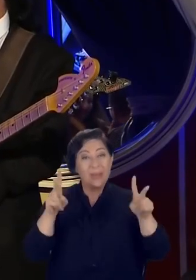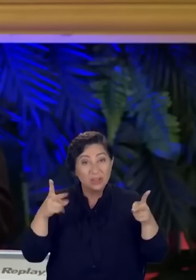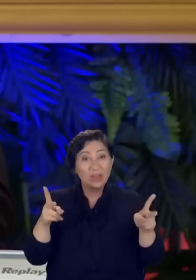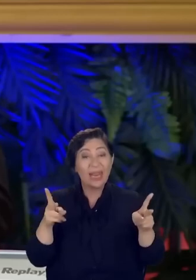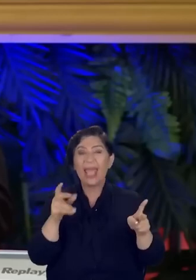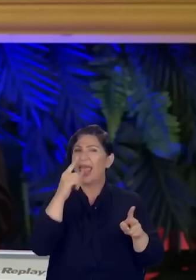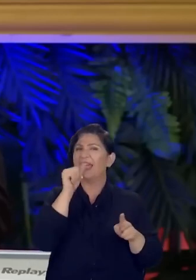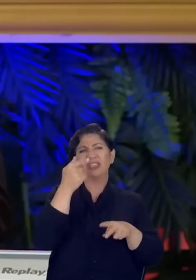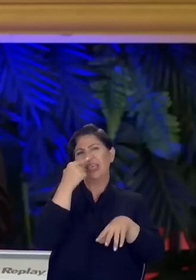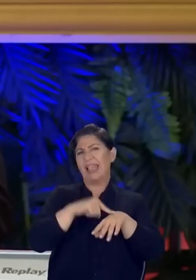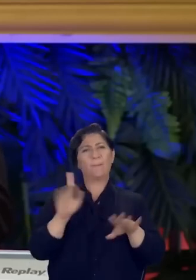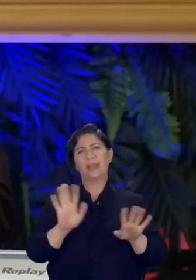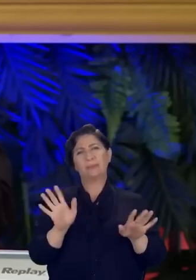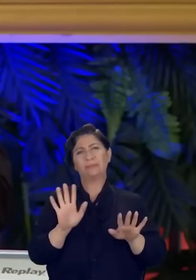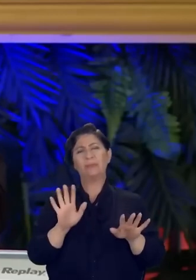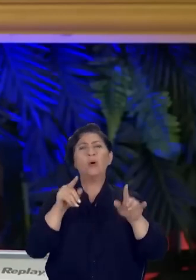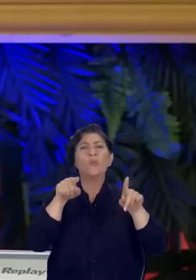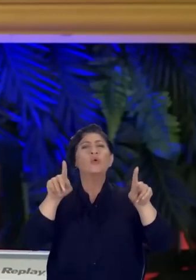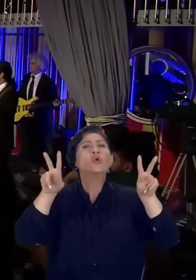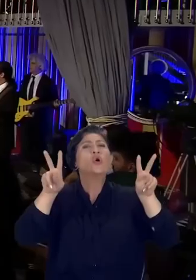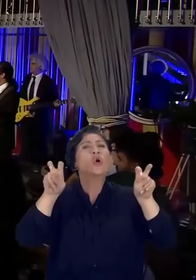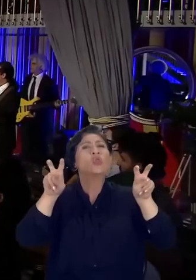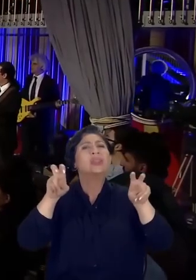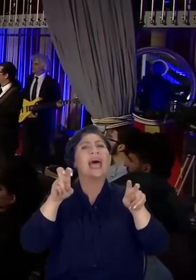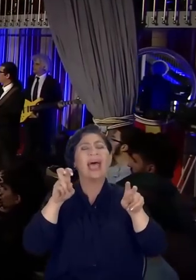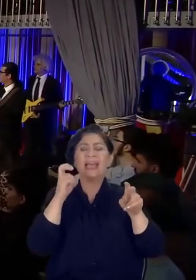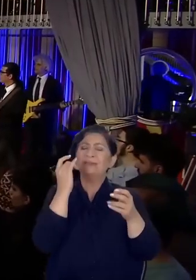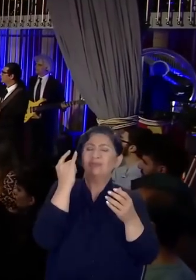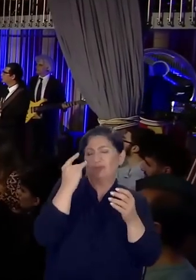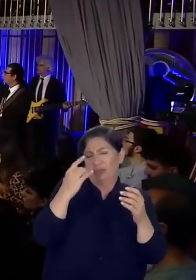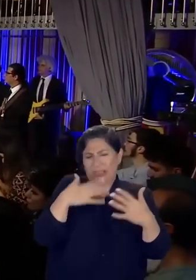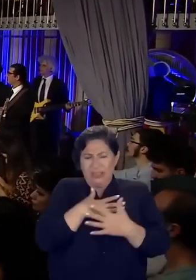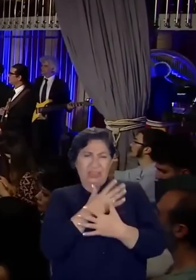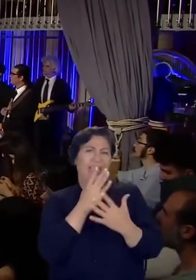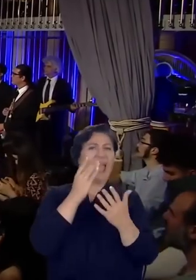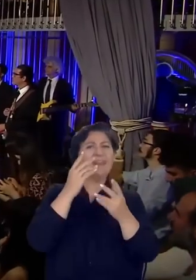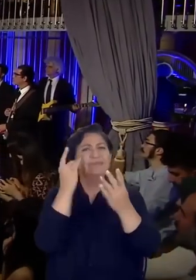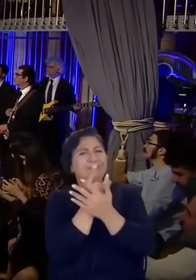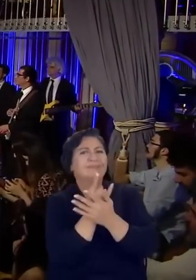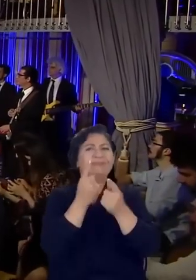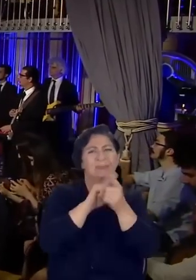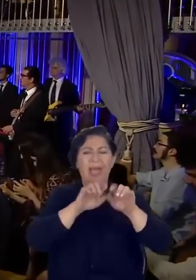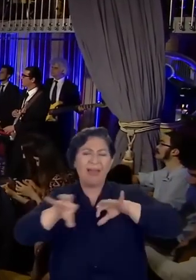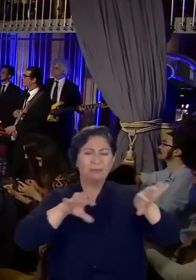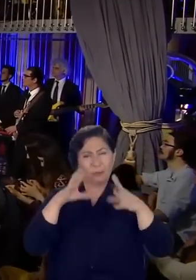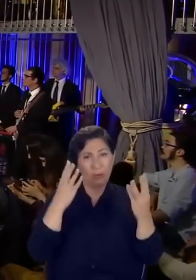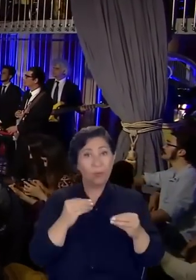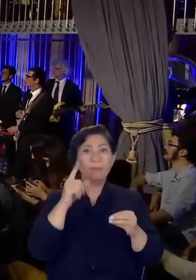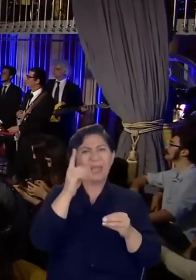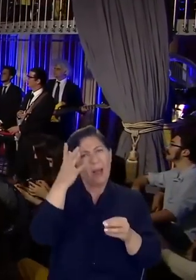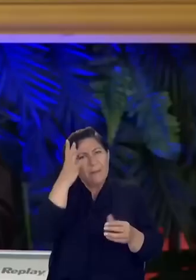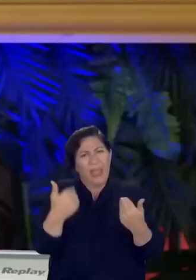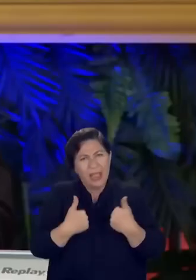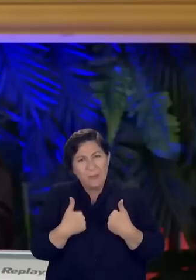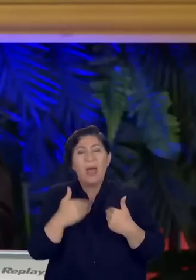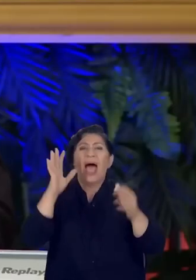yapılabileceğine hiç inanmadım. Yani bu konuda cinsel ayrımcı oldum ve belki bir